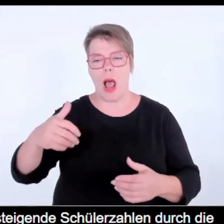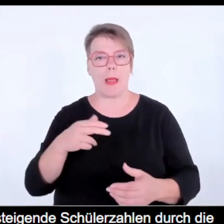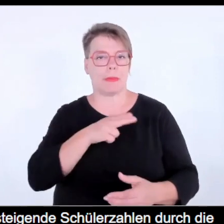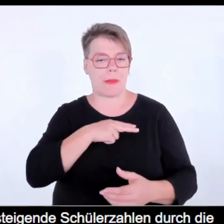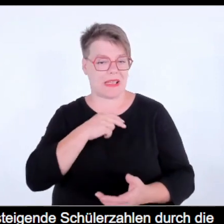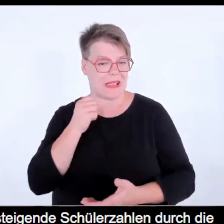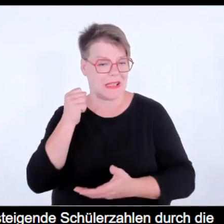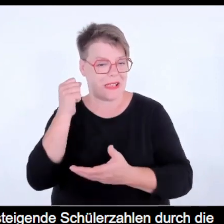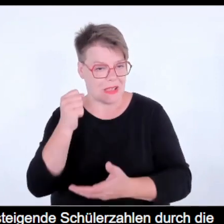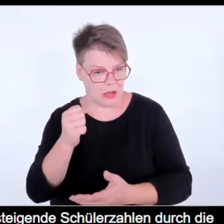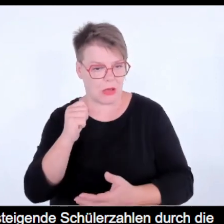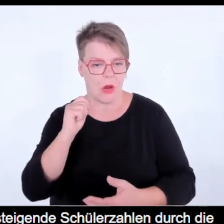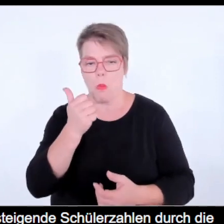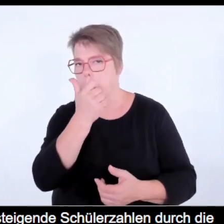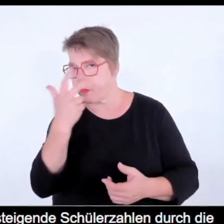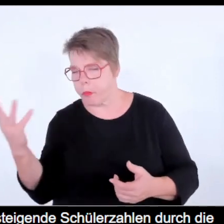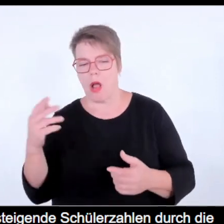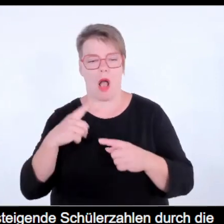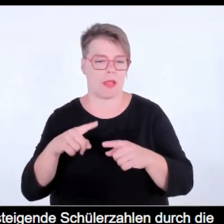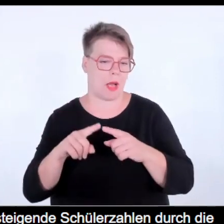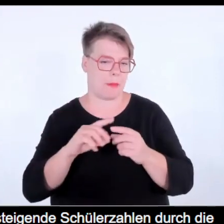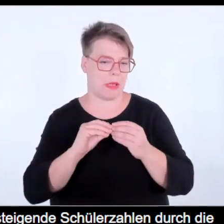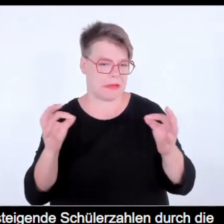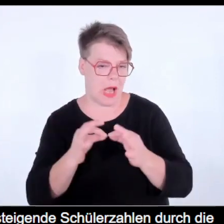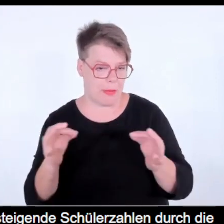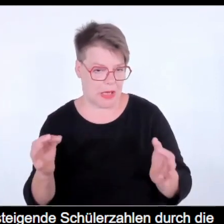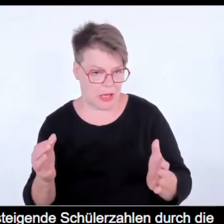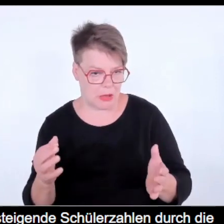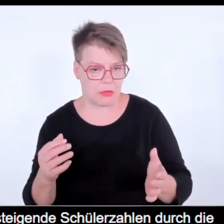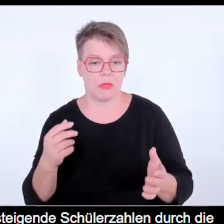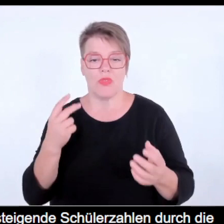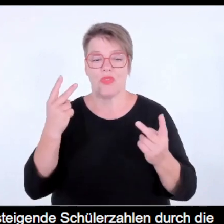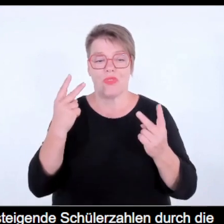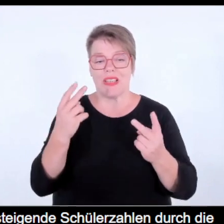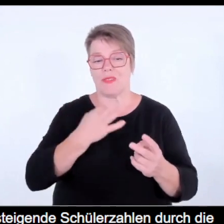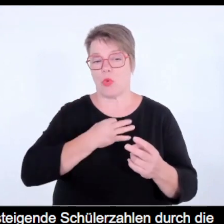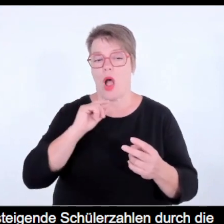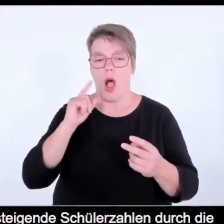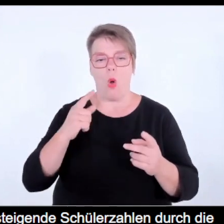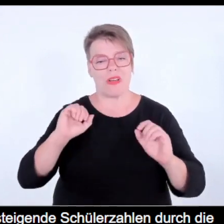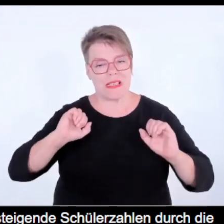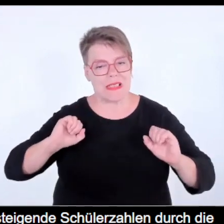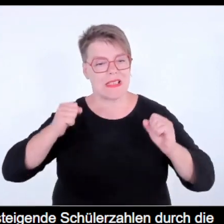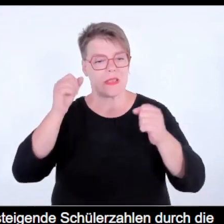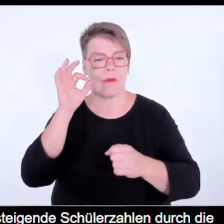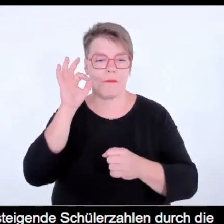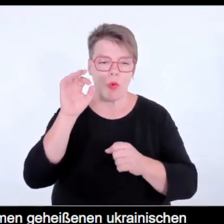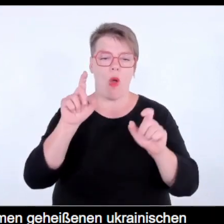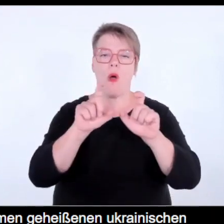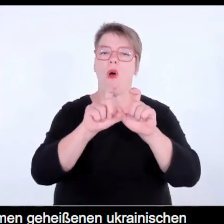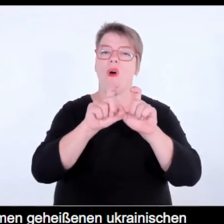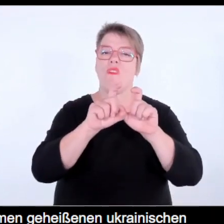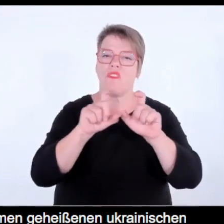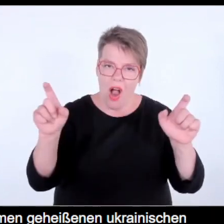stärken wir noch, auch weil sie gerade für die Individualisierung und die Differenzierung auch sehr, sehr entscheidend und wichtig sind. Und da haben wir